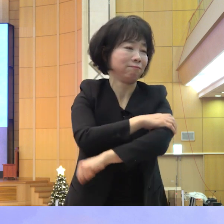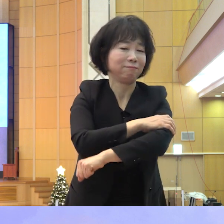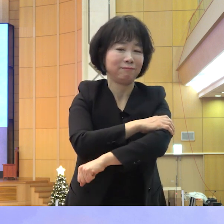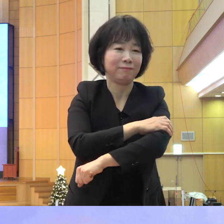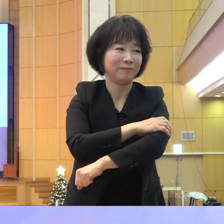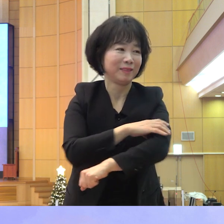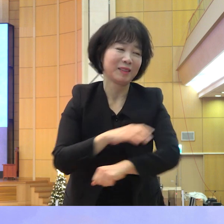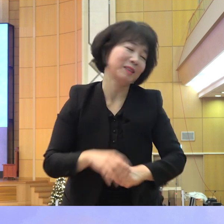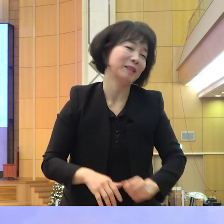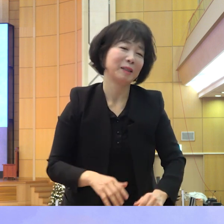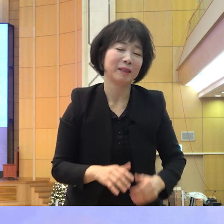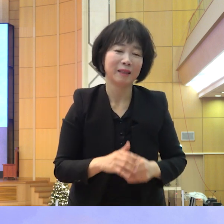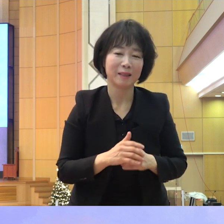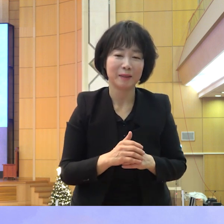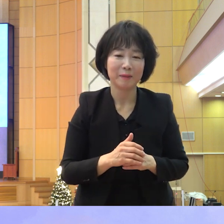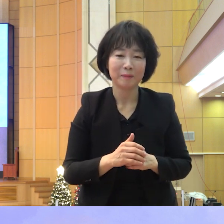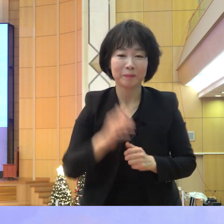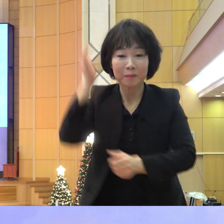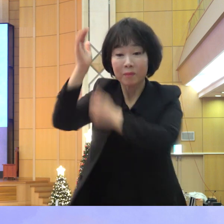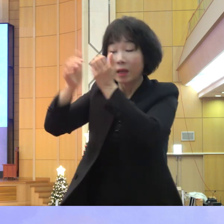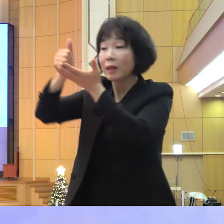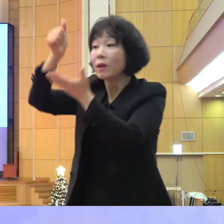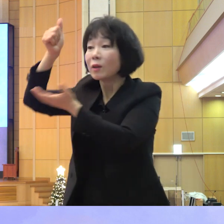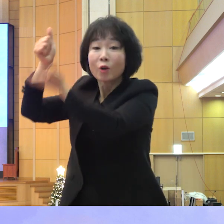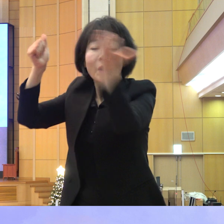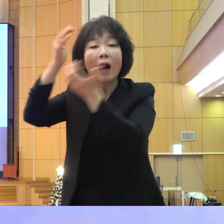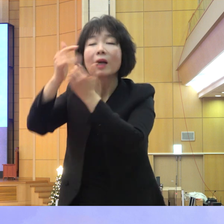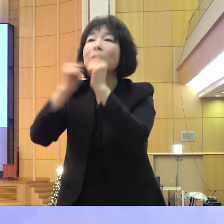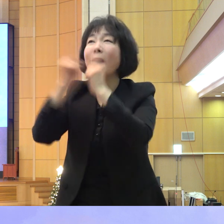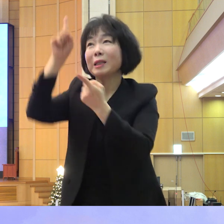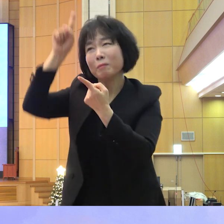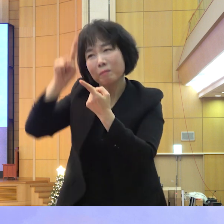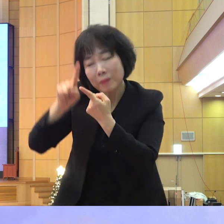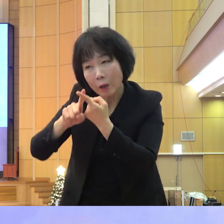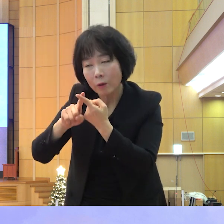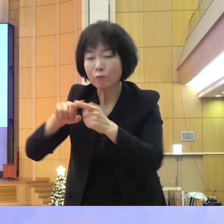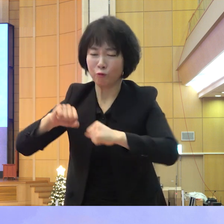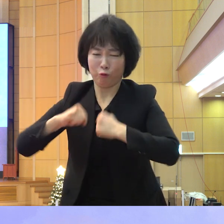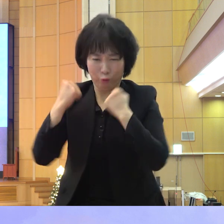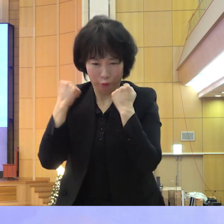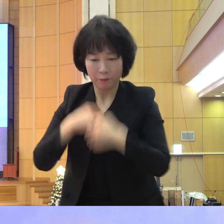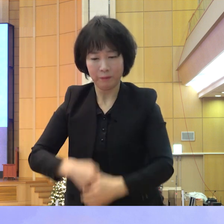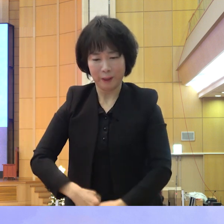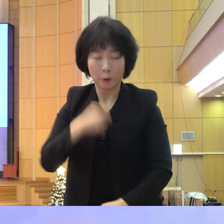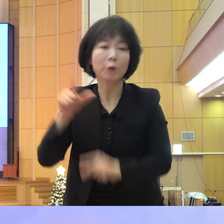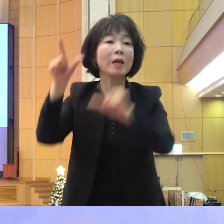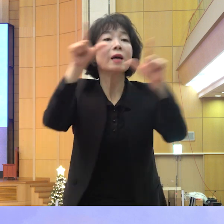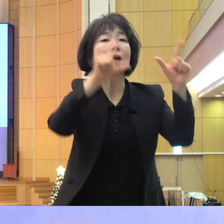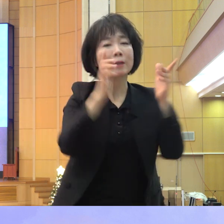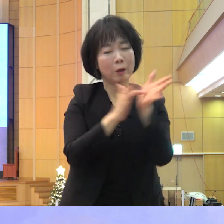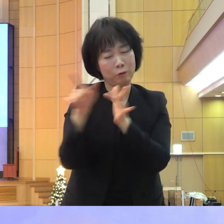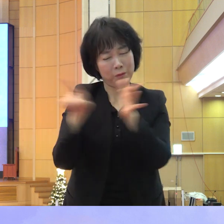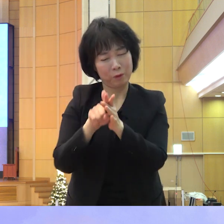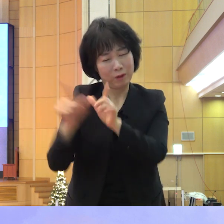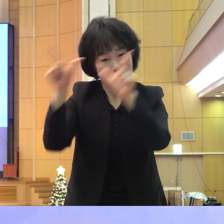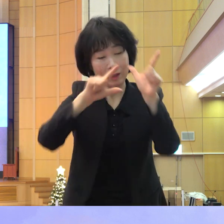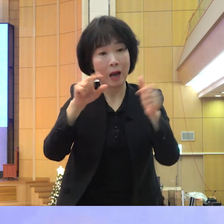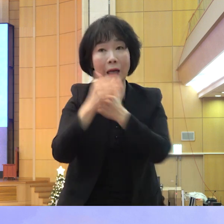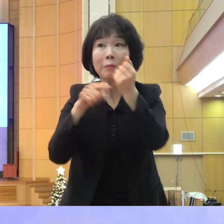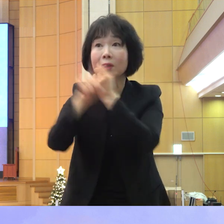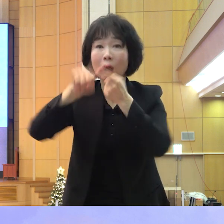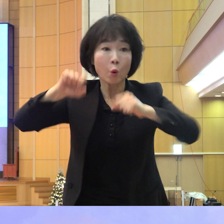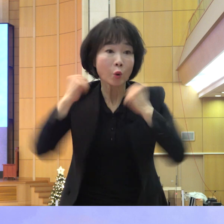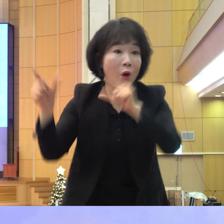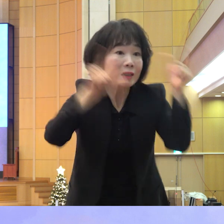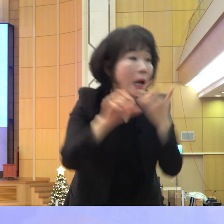하나님은 신명기 28장에 뭐라고 했냐? 하나님의 말씀대로 순종하고 의롭게 선하게 하나님